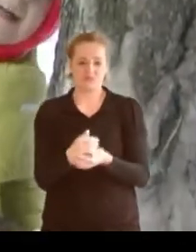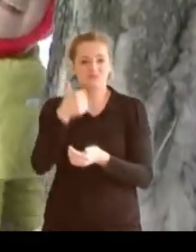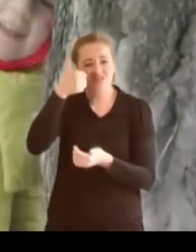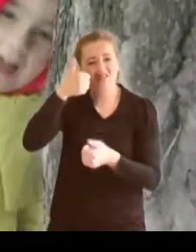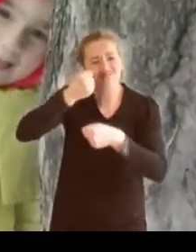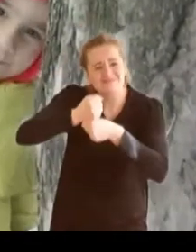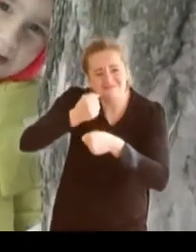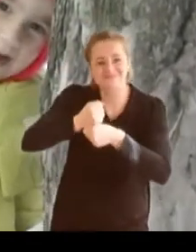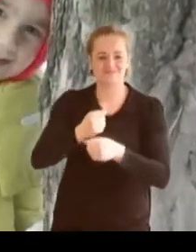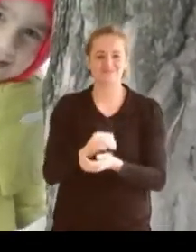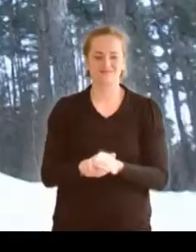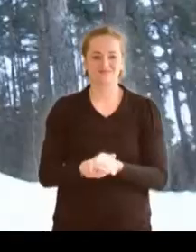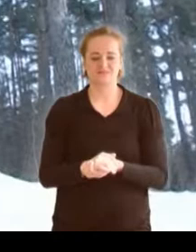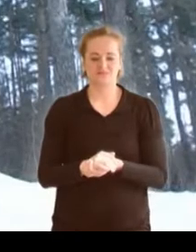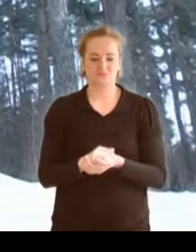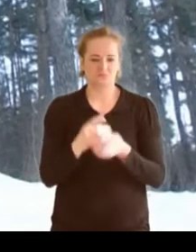Gerą darbą.